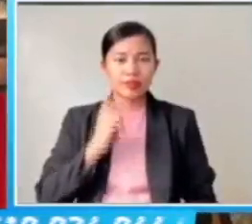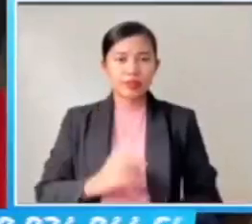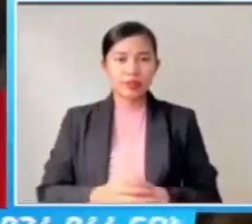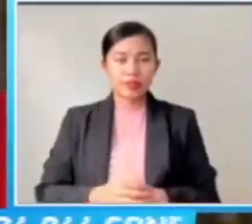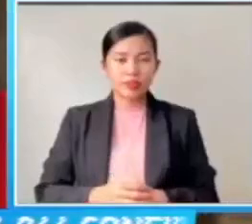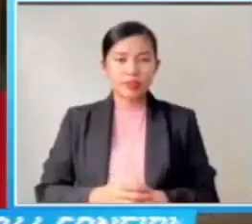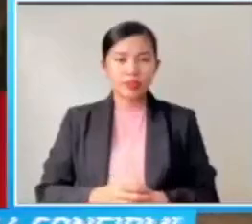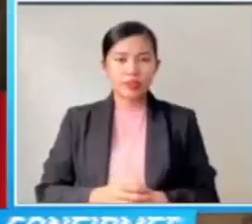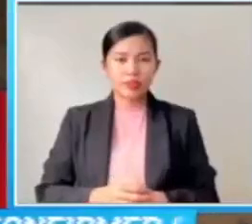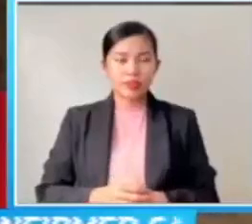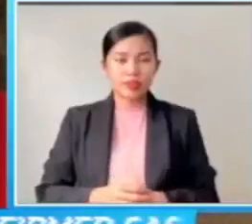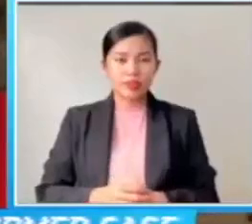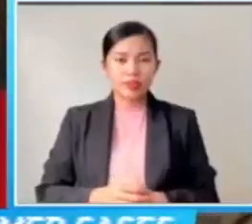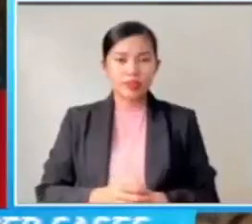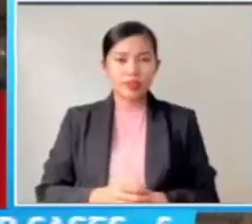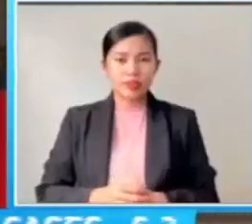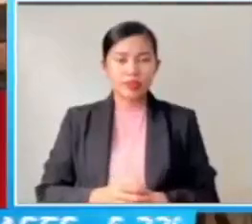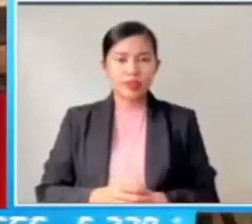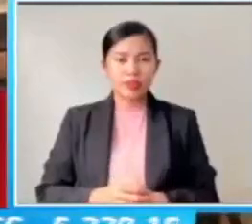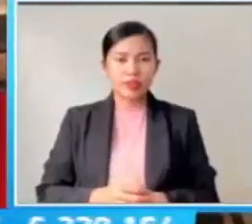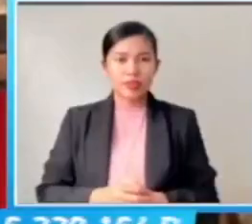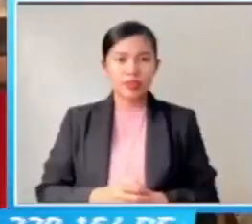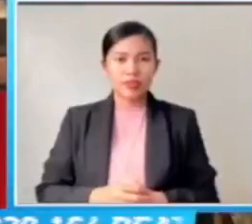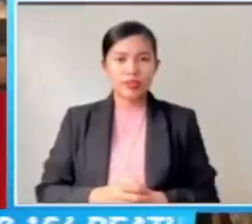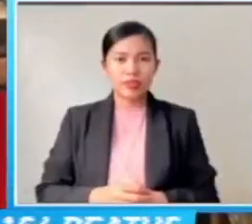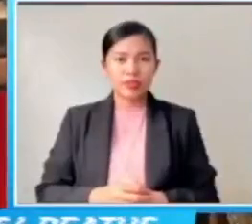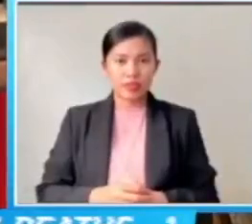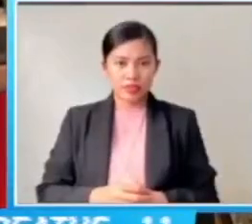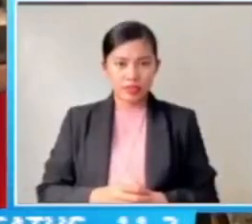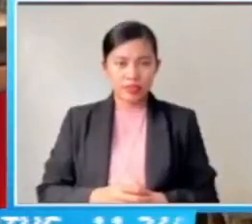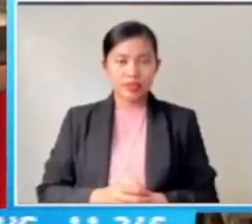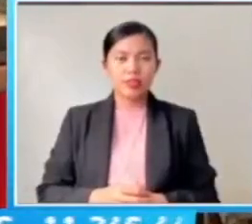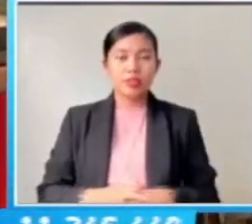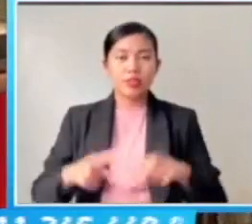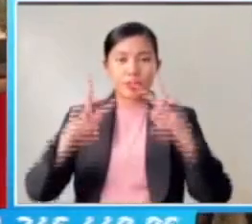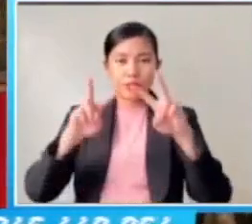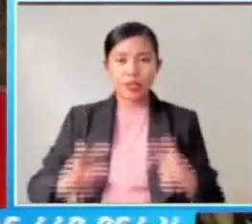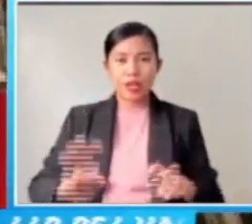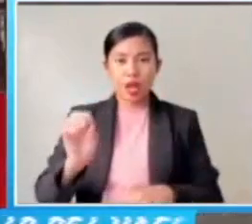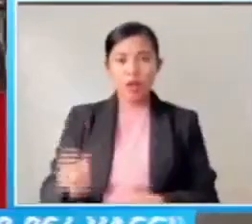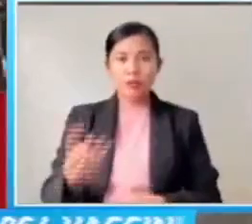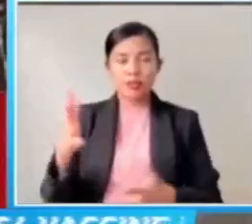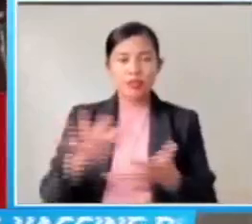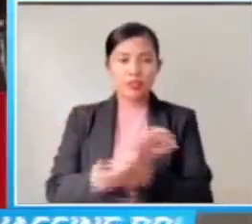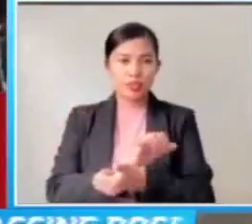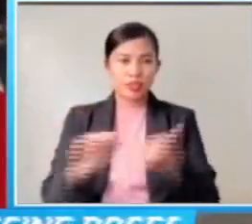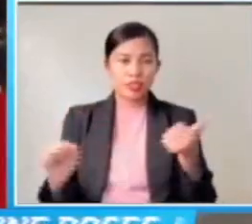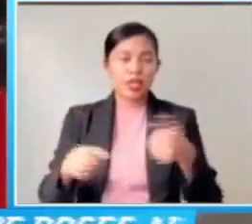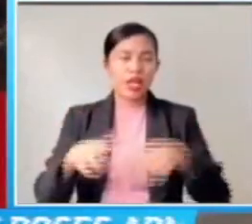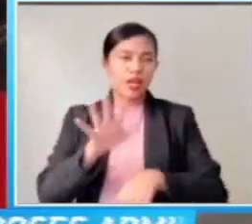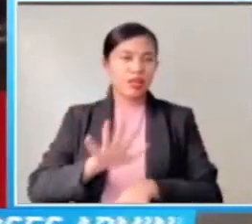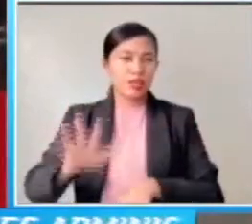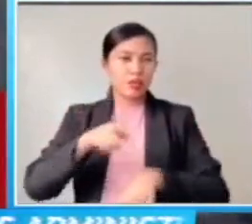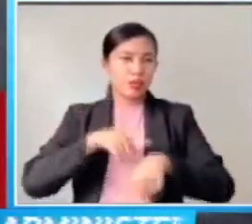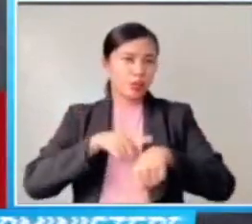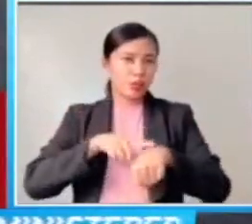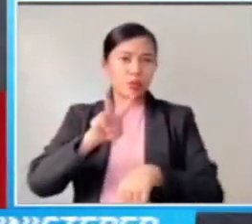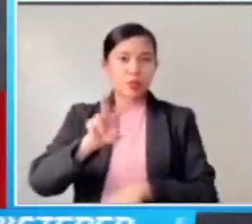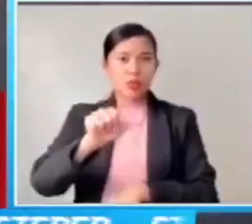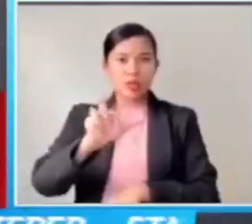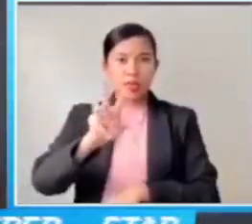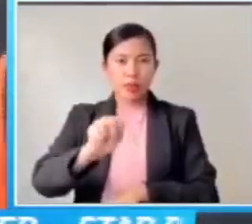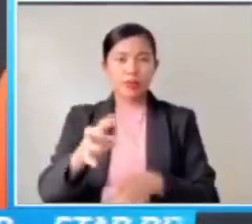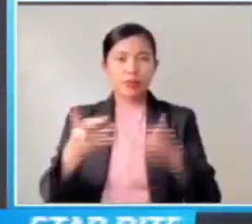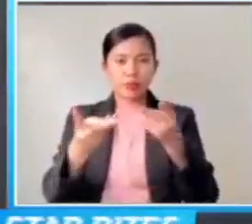apoy, maging ang kabuong halaga ng pinsala. Bago mag-alas 2 sa madaling araw na mapula ang sunog na umabot sa unang alarma. James